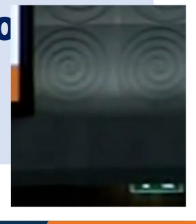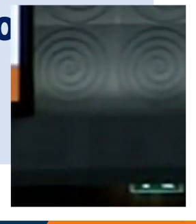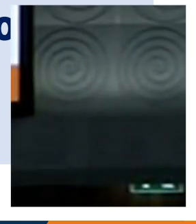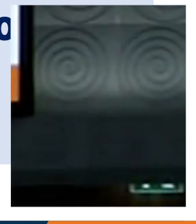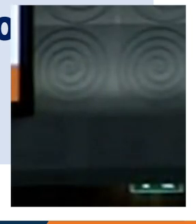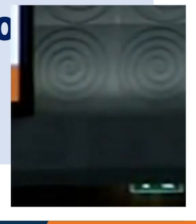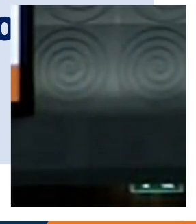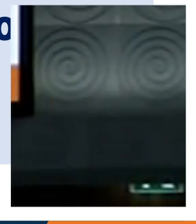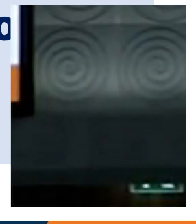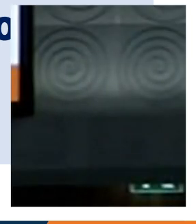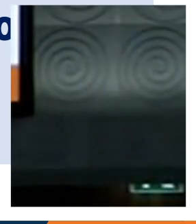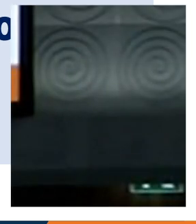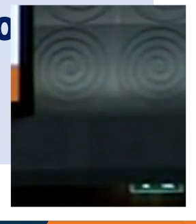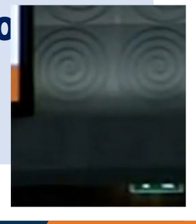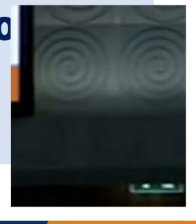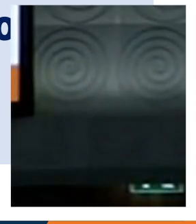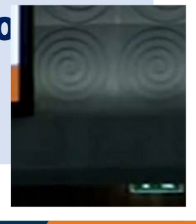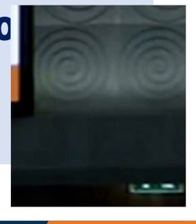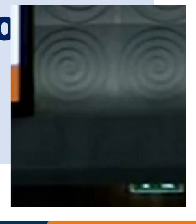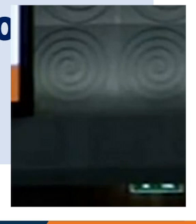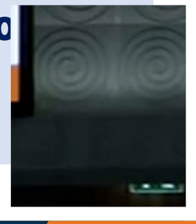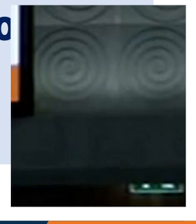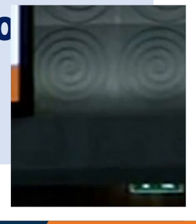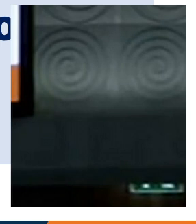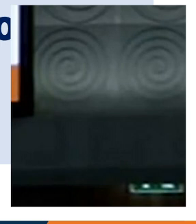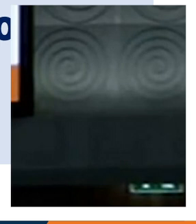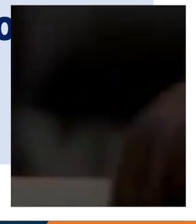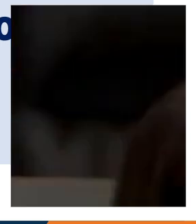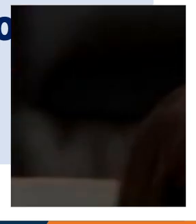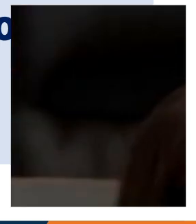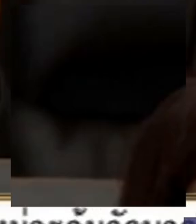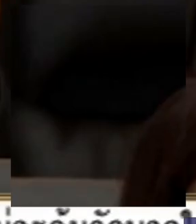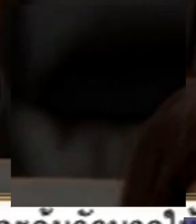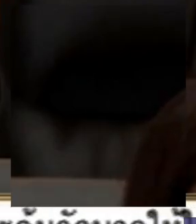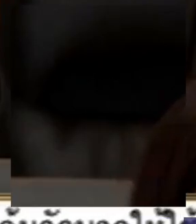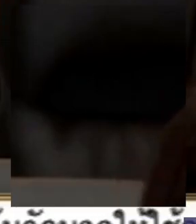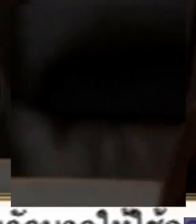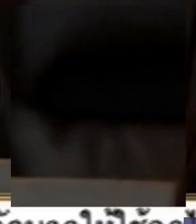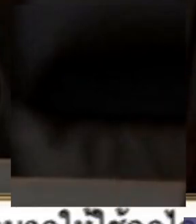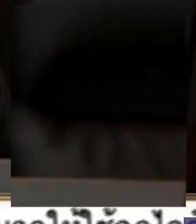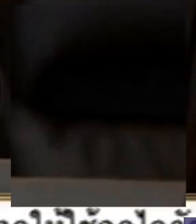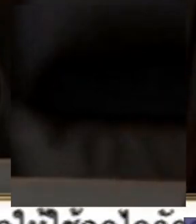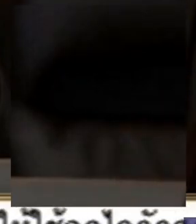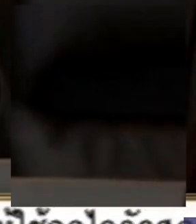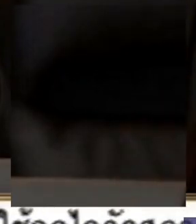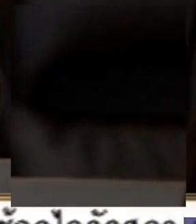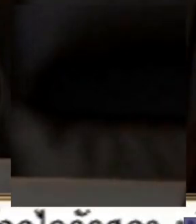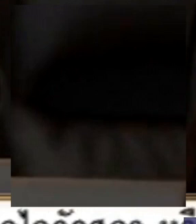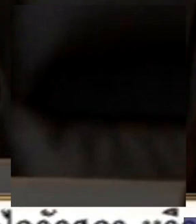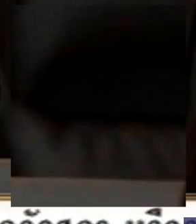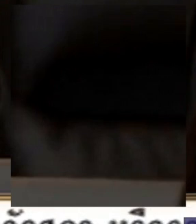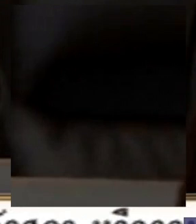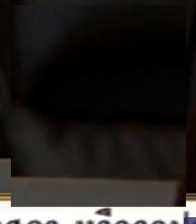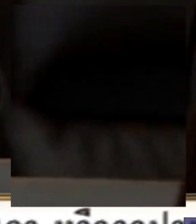แล้วทําไมนะครับกองทัพบกถึงไม่ได้นําเงินนอกงบประมาณเหล่านี้กลับเข้ามาใช้บ้างเล